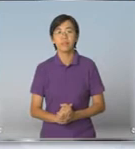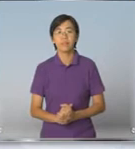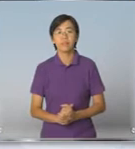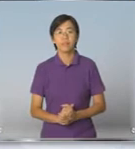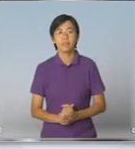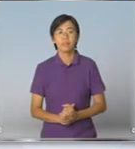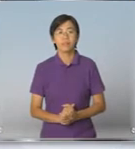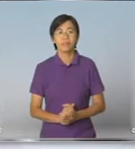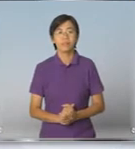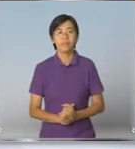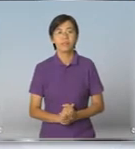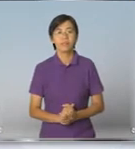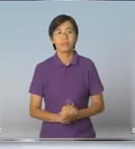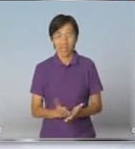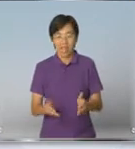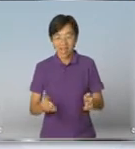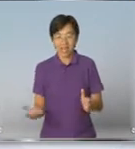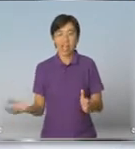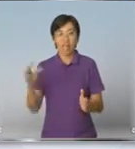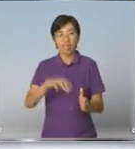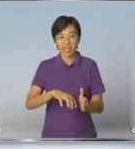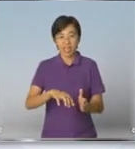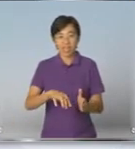ครับผมครับผม